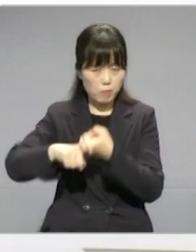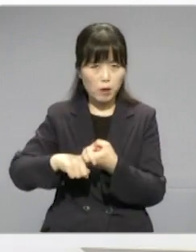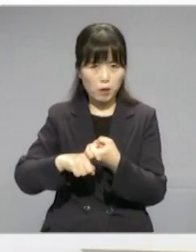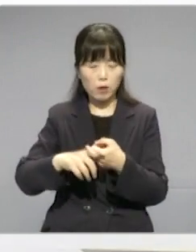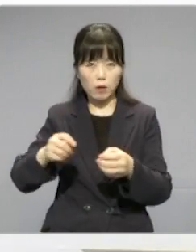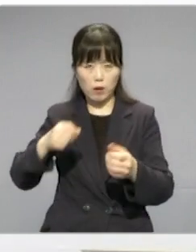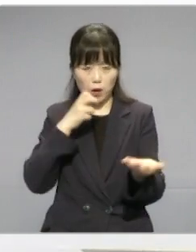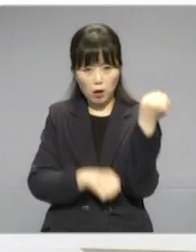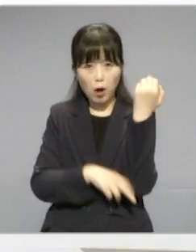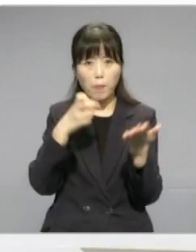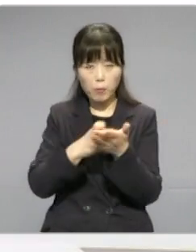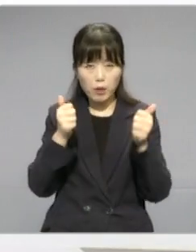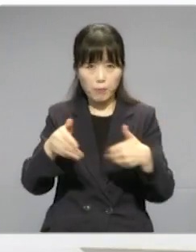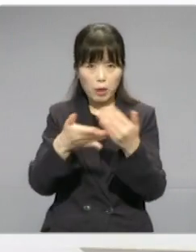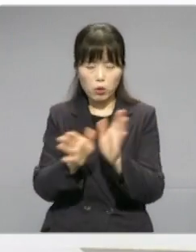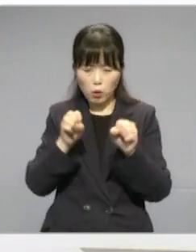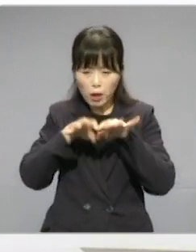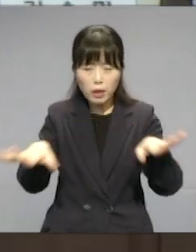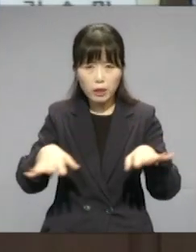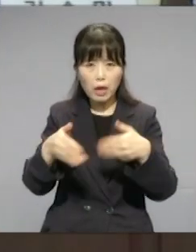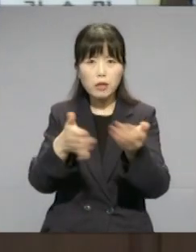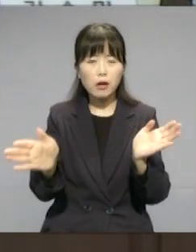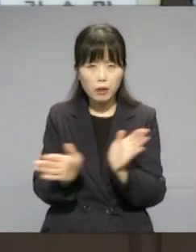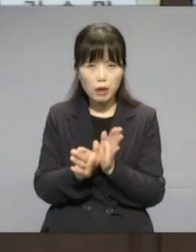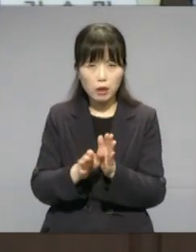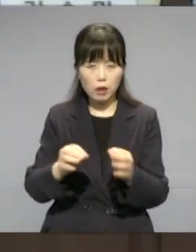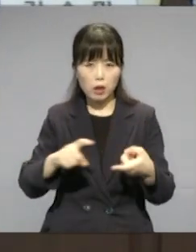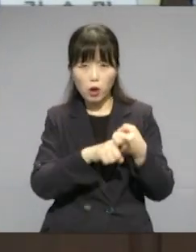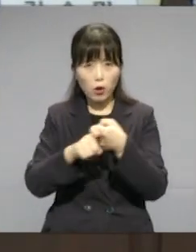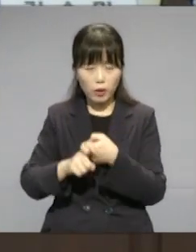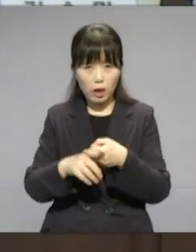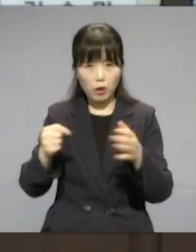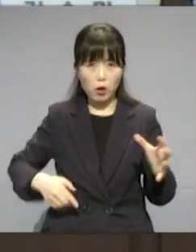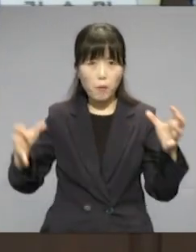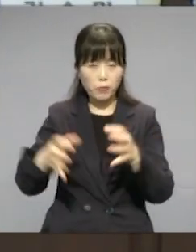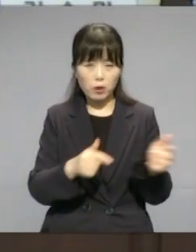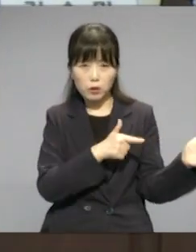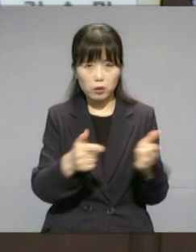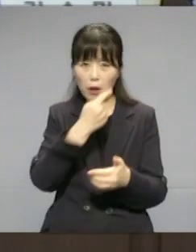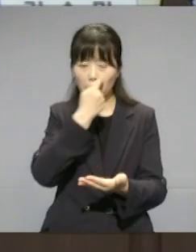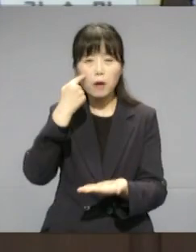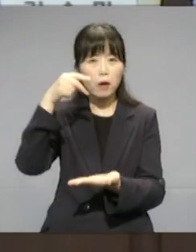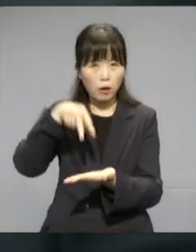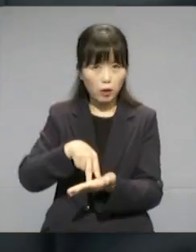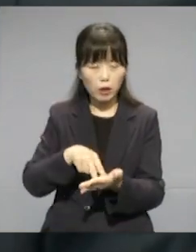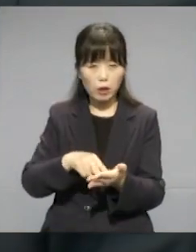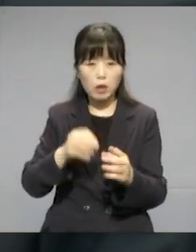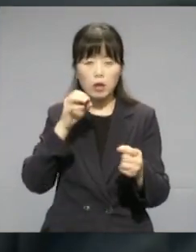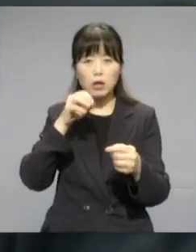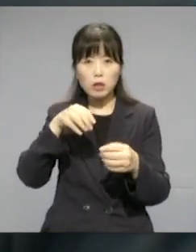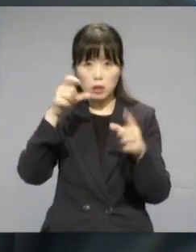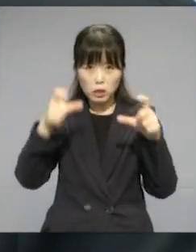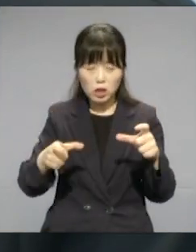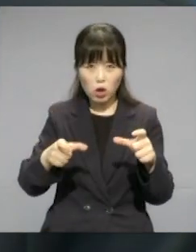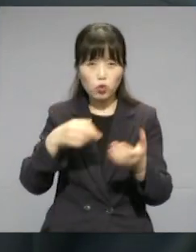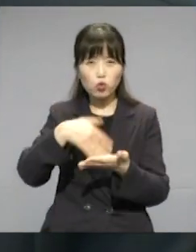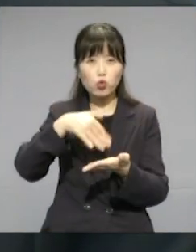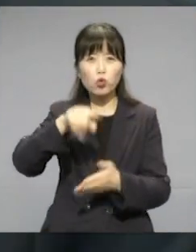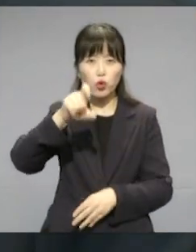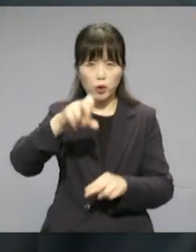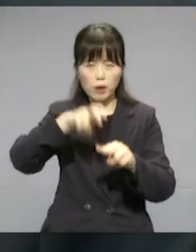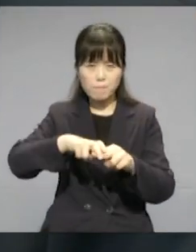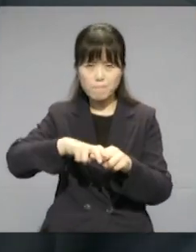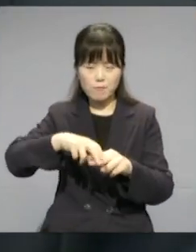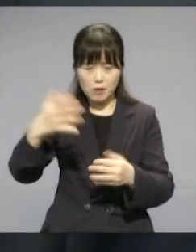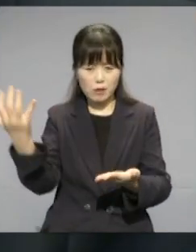해산된 정당의 후신이 비례정당 연합 과정에서 협력 등에 근거해 지역구 15석을 내놓아 오는 식의